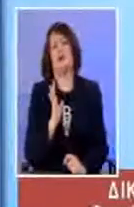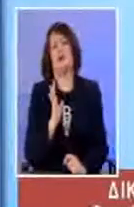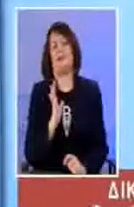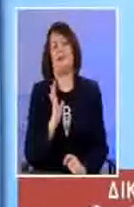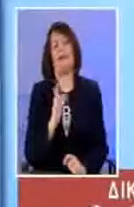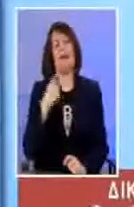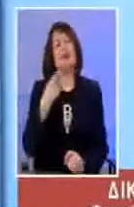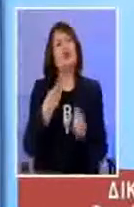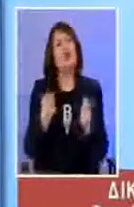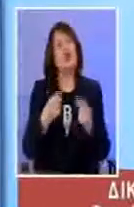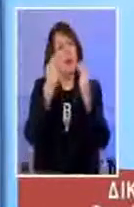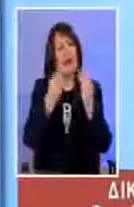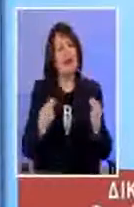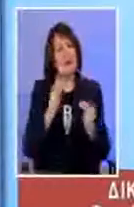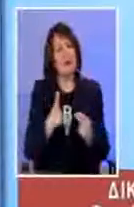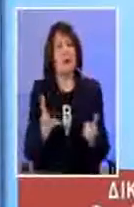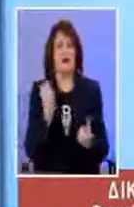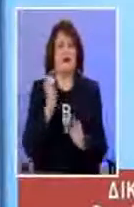βρεθούν οι λύσεις.